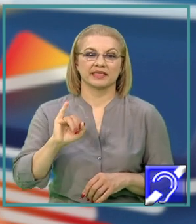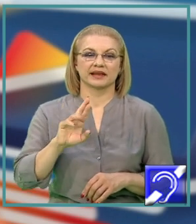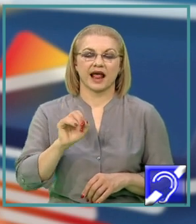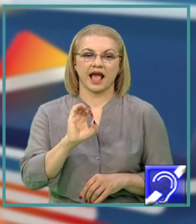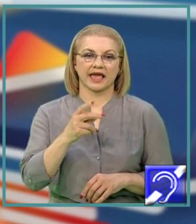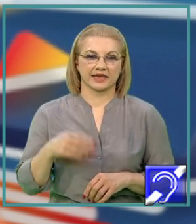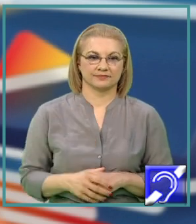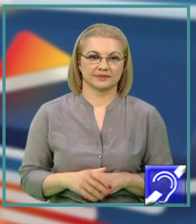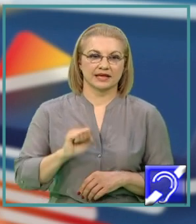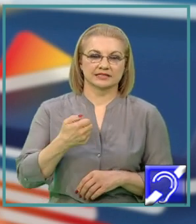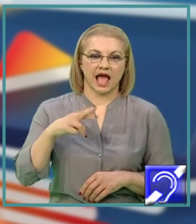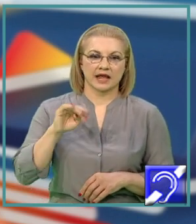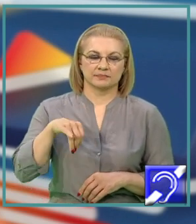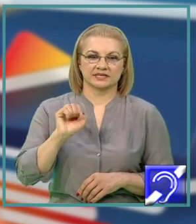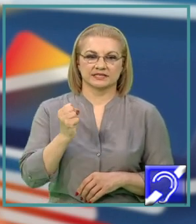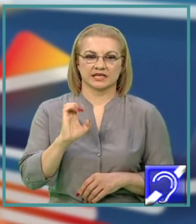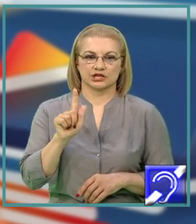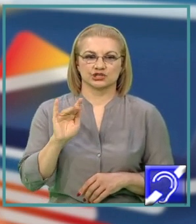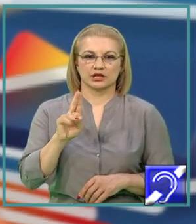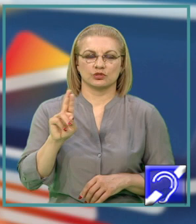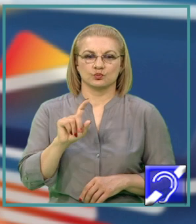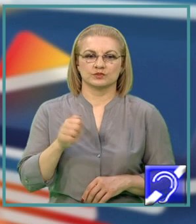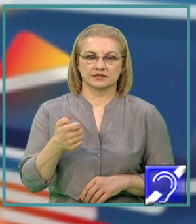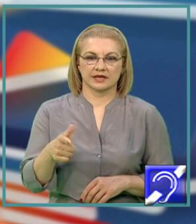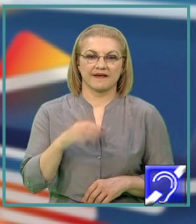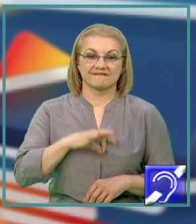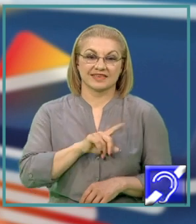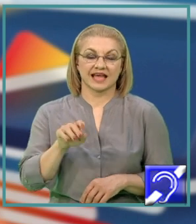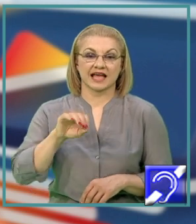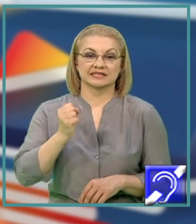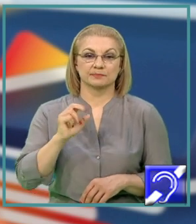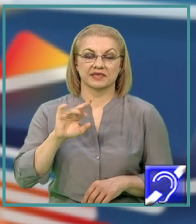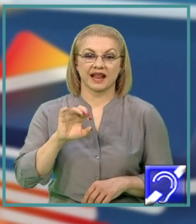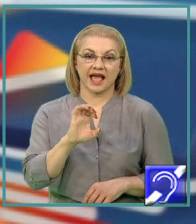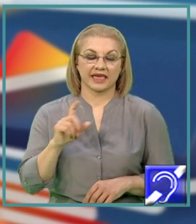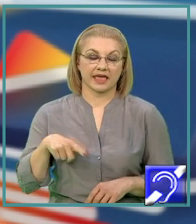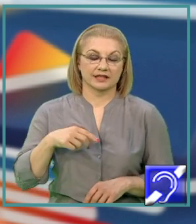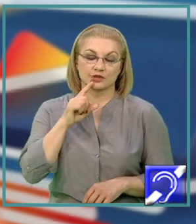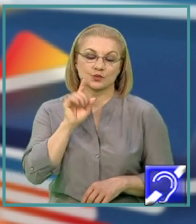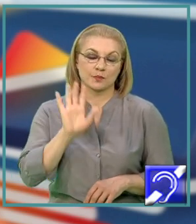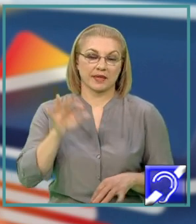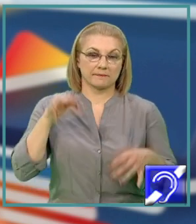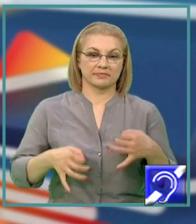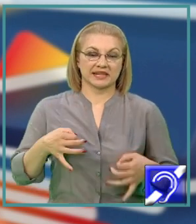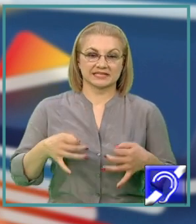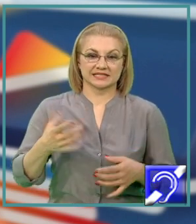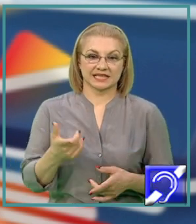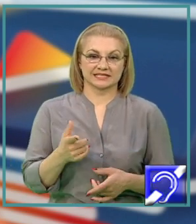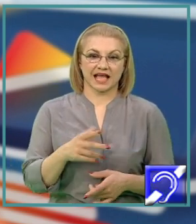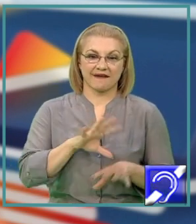Sarmi Segetuza, fica lui Spirache, supranumită și prințesa familiei, 22 de